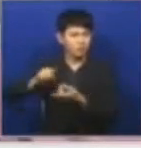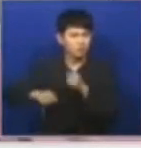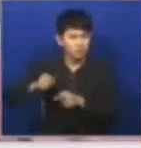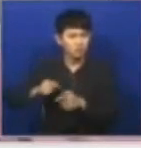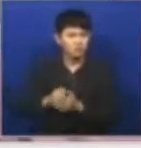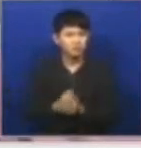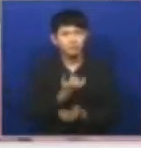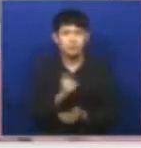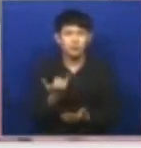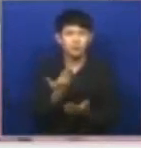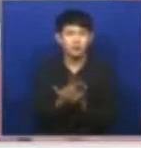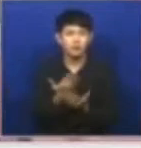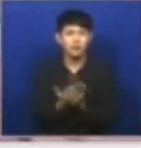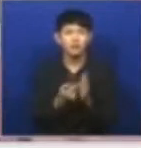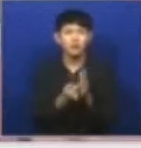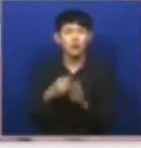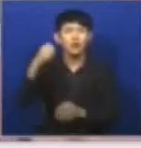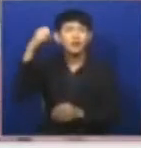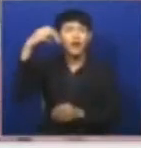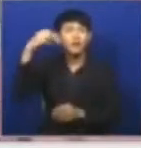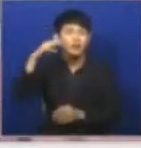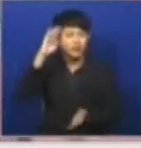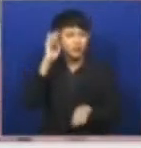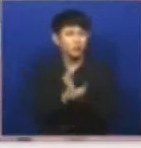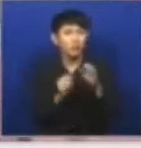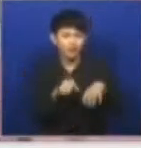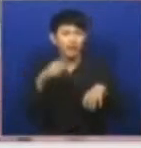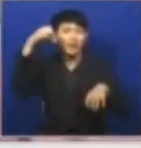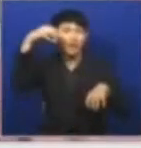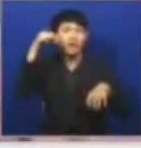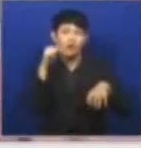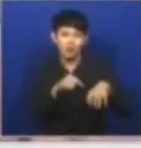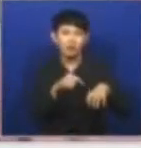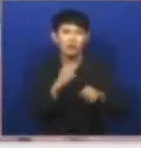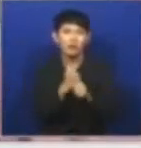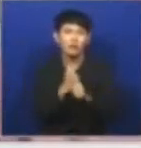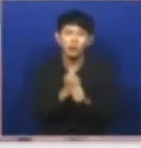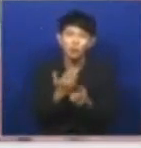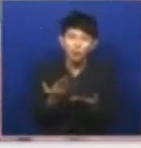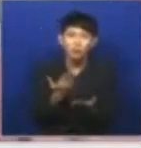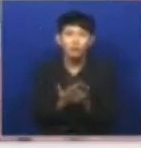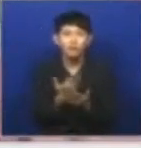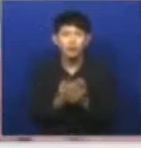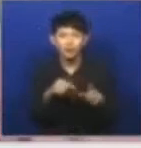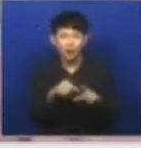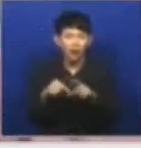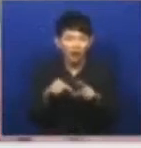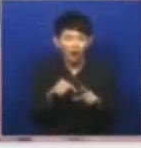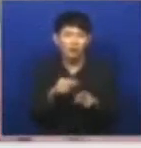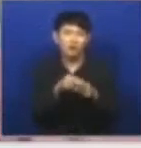บางทีเงินค่าไฟสถานีตำรวจที่จะมาทำเรื่องสำนวนนานๆเขายังต้องหามาเฉลี่ยออกแต่ละโร